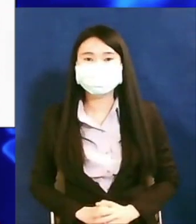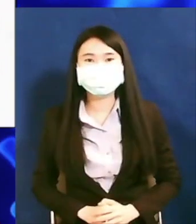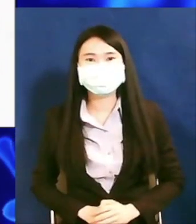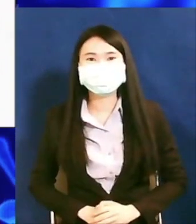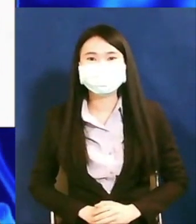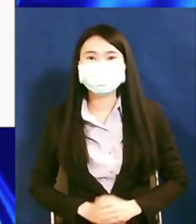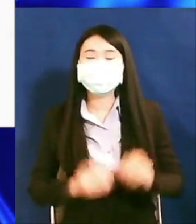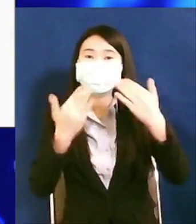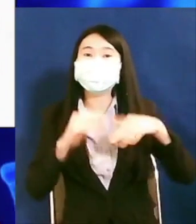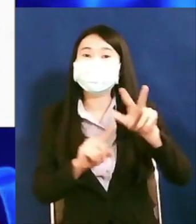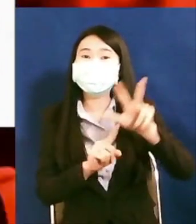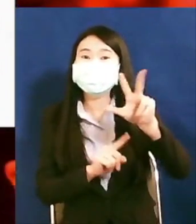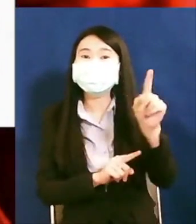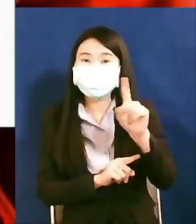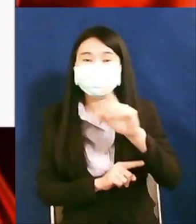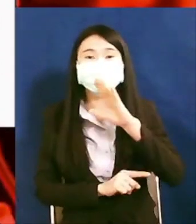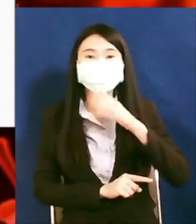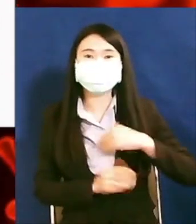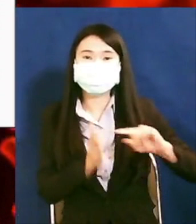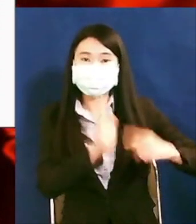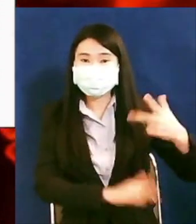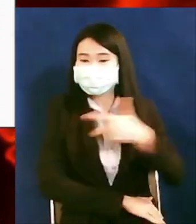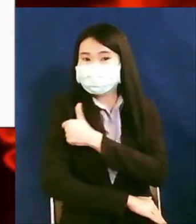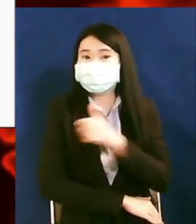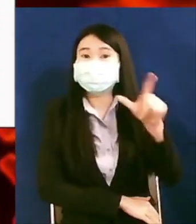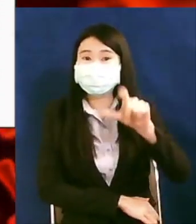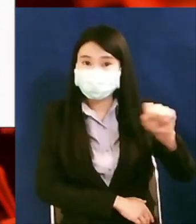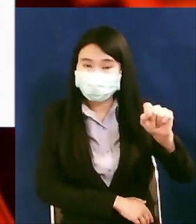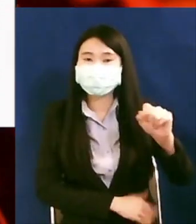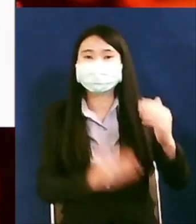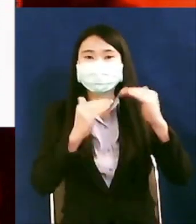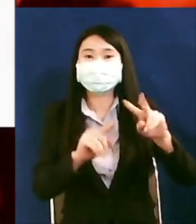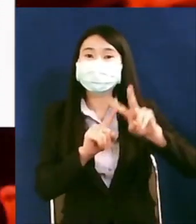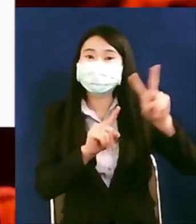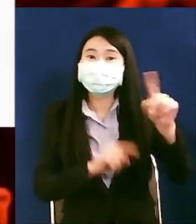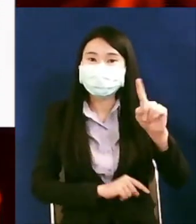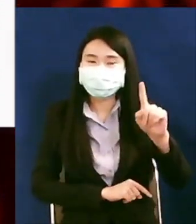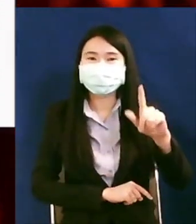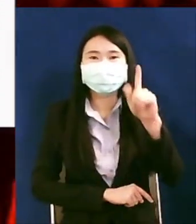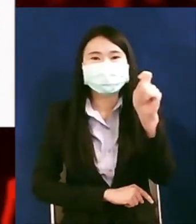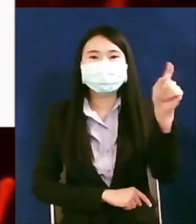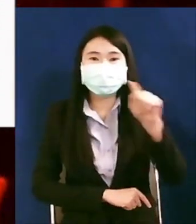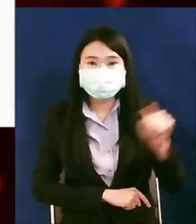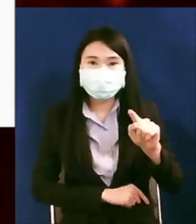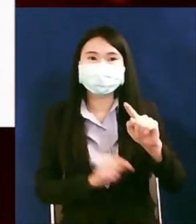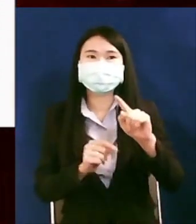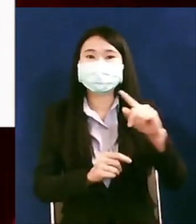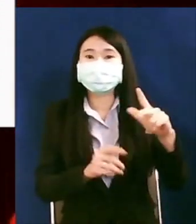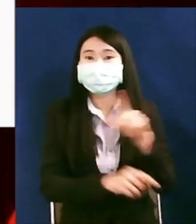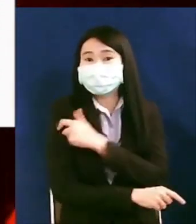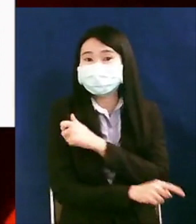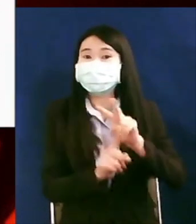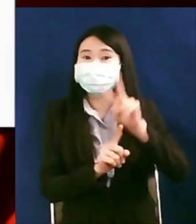ฮะแล้วก็แบบที่3นี่ก็คือซิโนแวคเข็มแรกแล้วก็ตามด้วยสูตรไข้นะครับแอสตราเข็ม2ห่างกัน3สัปดาห์